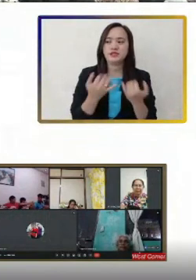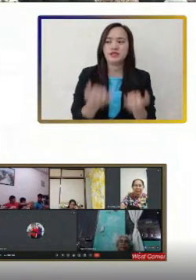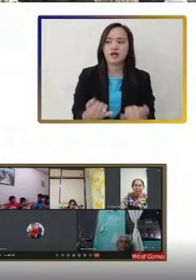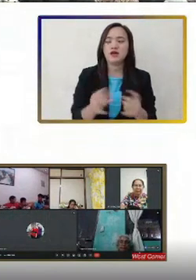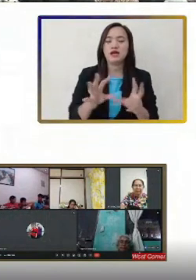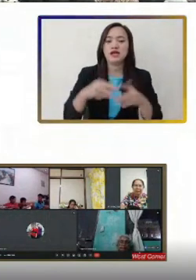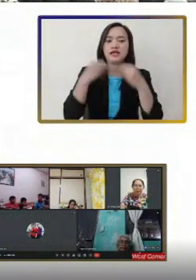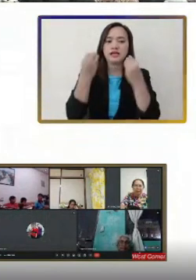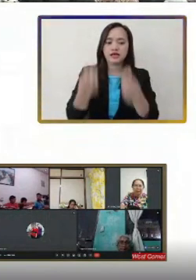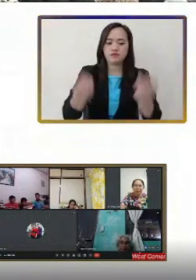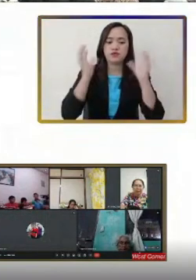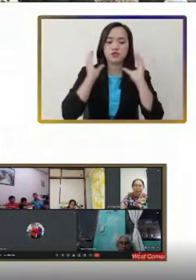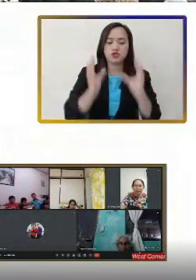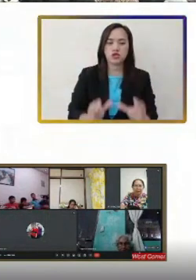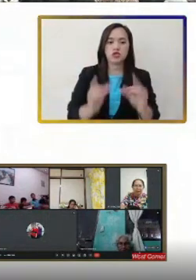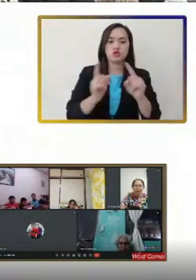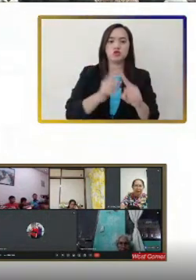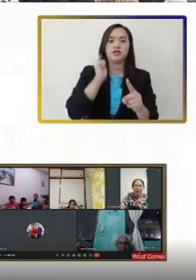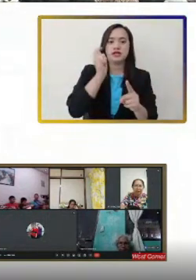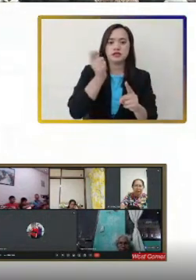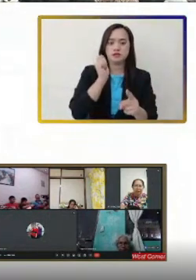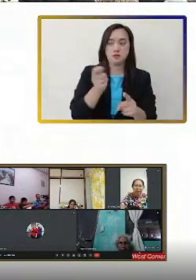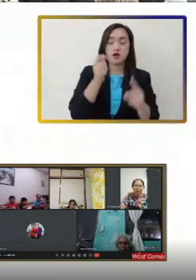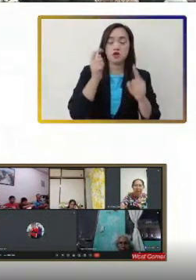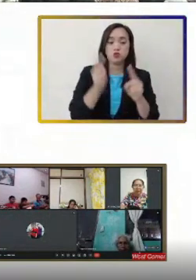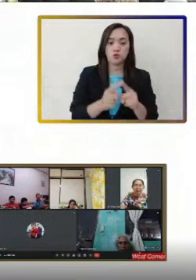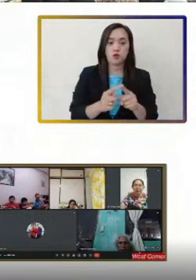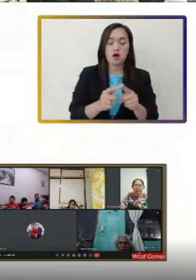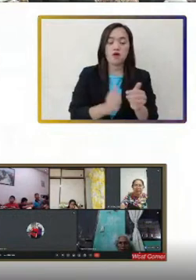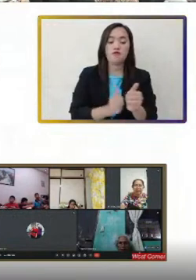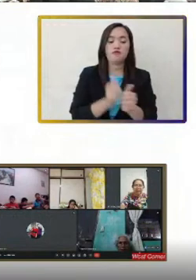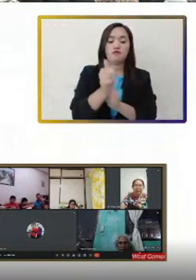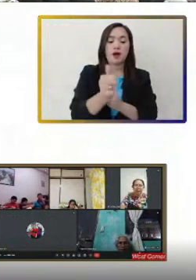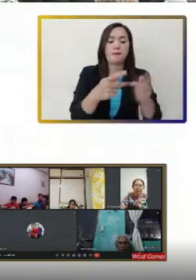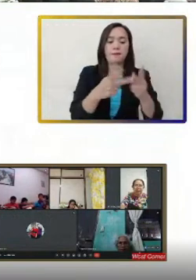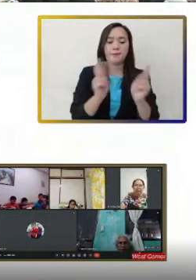pagkakataon sila, lalo yung mga malalayo, ano? And of course, yung mga